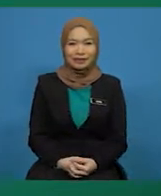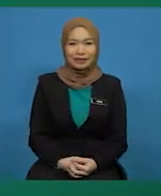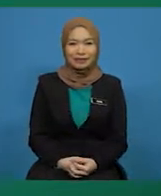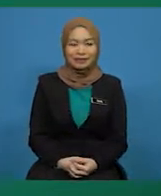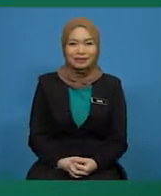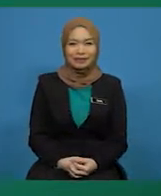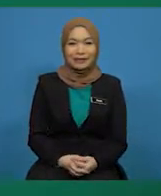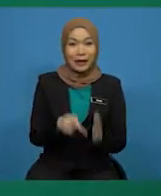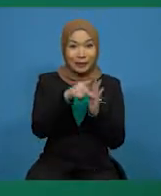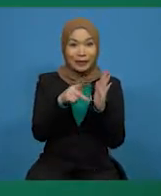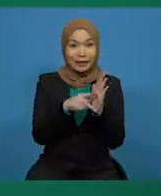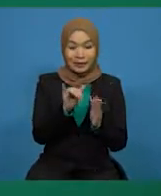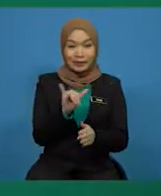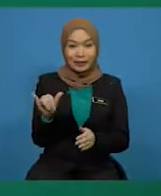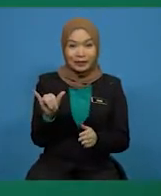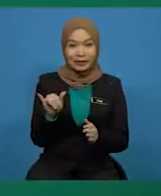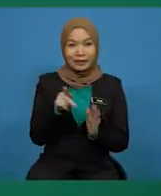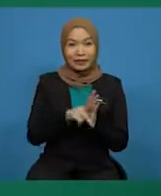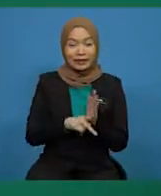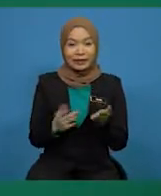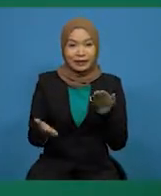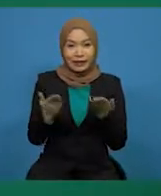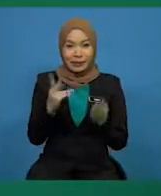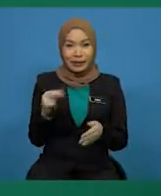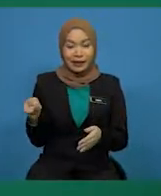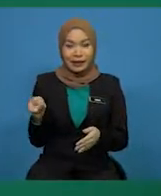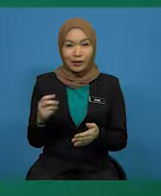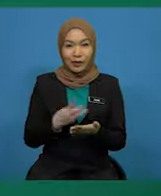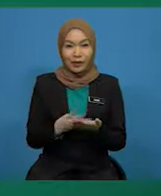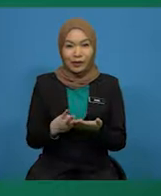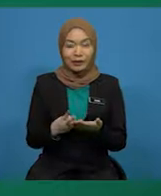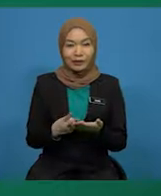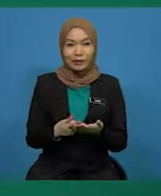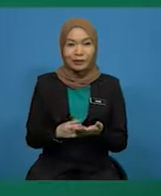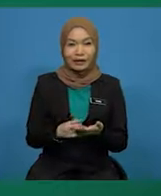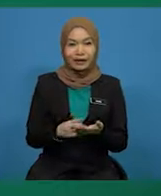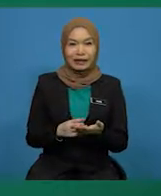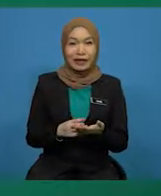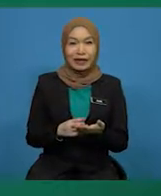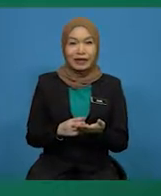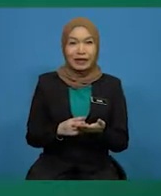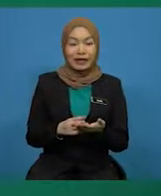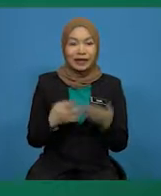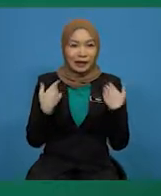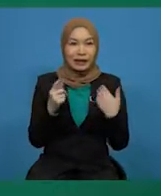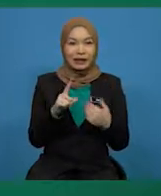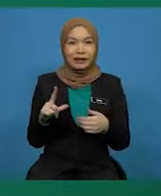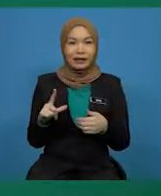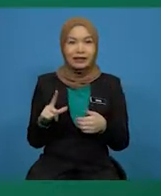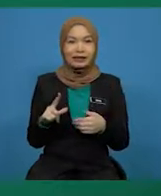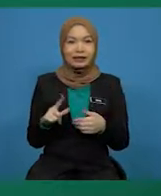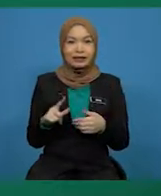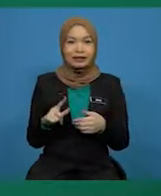Secara prinsipnya, keseimbangan pasaran wang merupakan jumlah penawaran wang di pasaran adalah sama